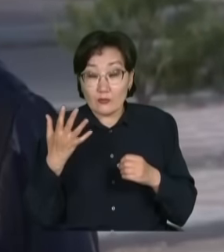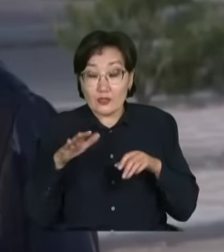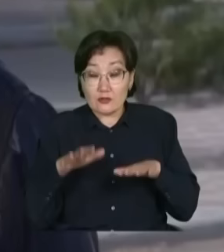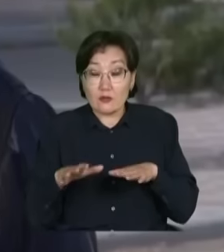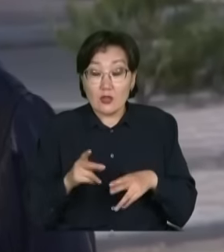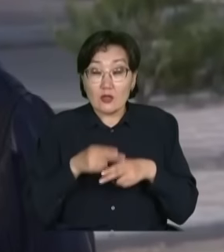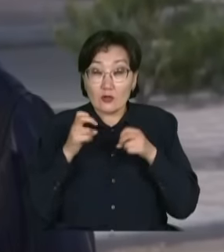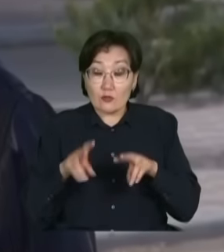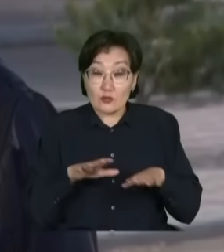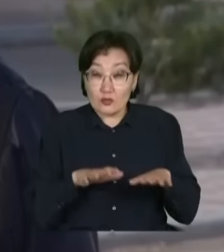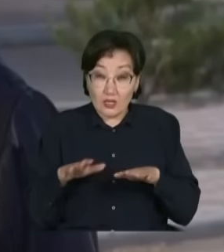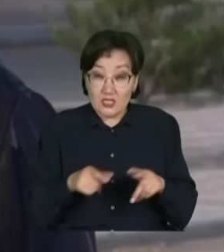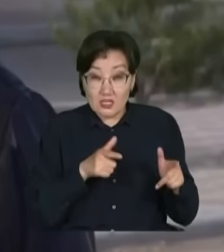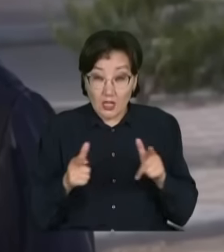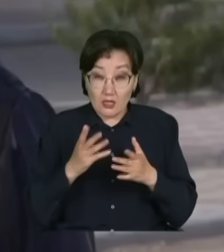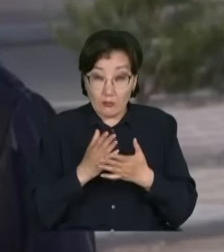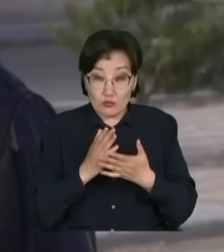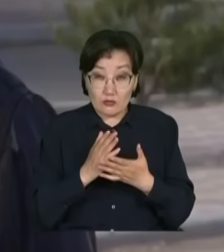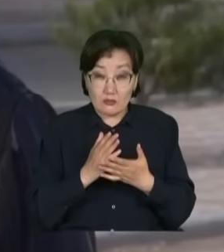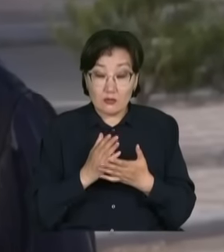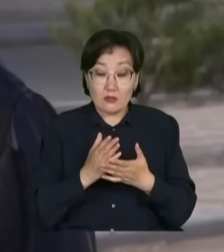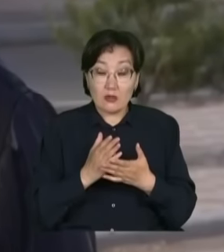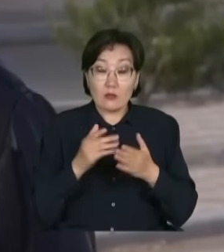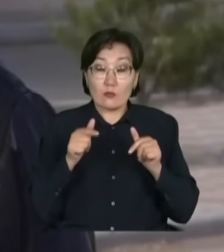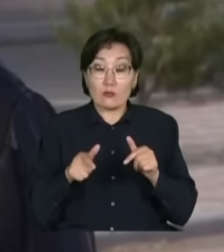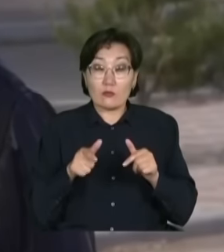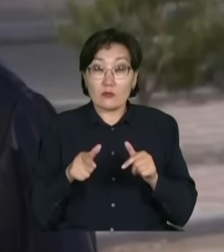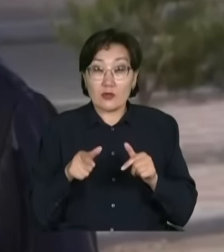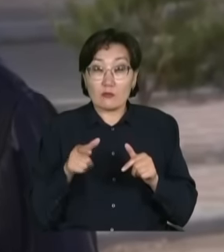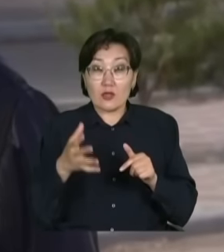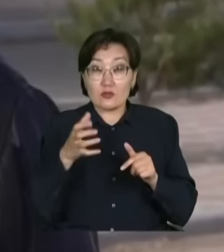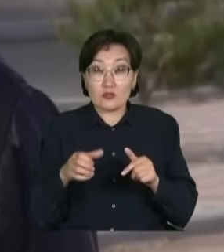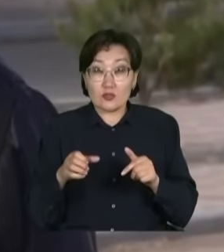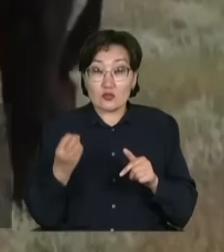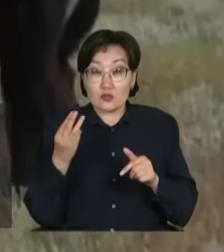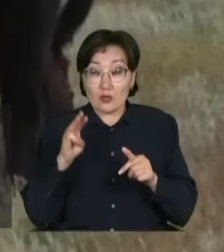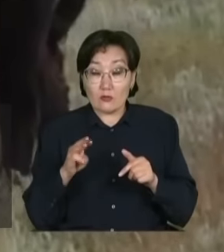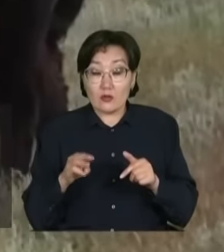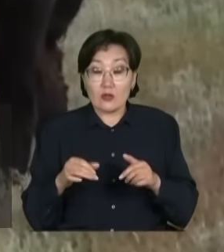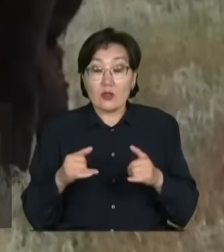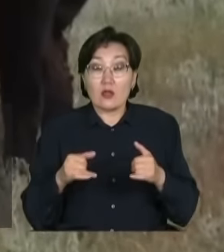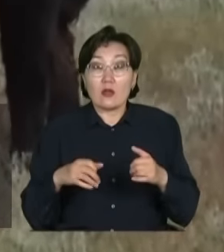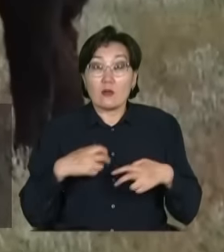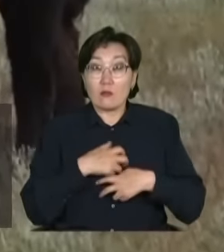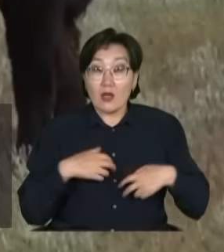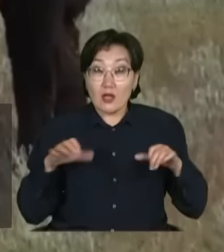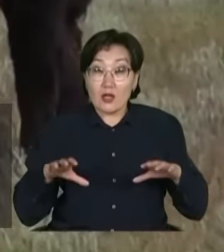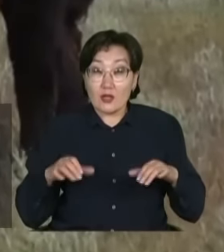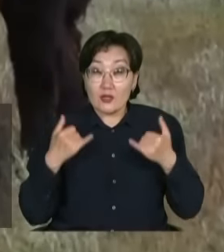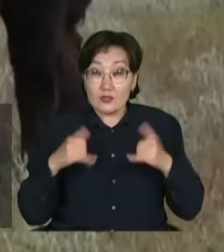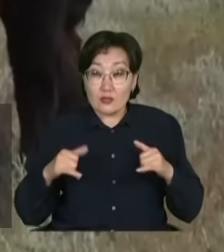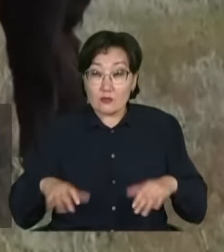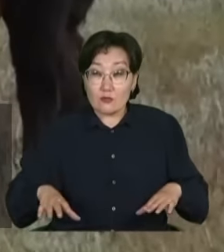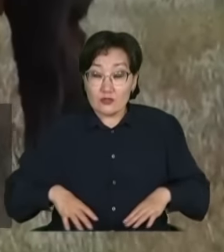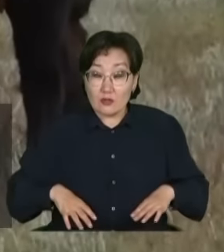аймақтан дайындап қойып отырмыз. Қазіргі кезде енді 1000-дай бас мал қауіпсіз аймаққа шығарылып отыр.